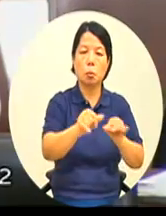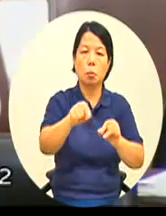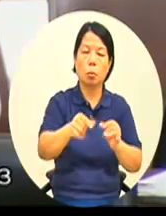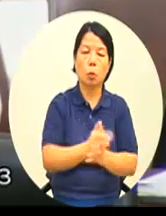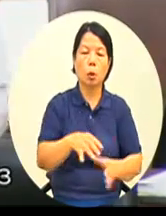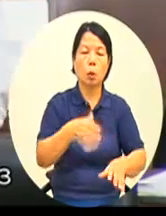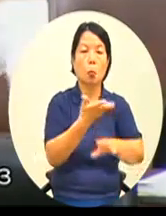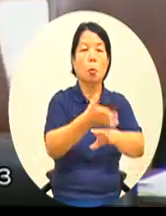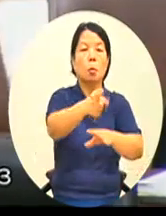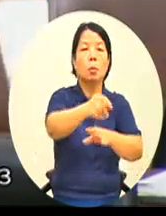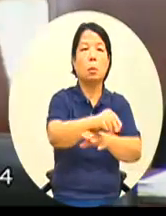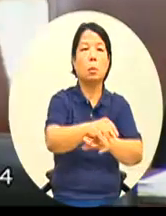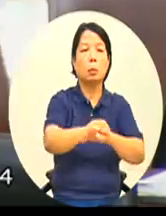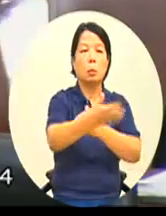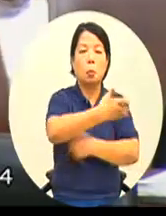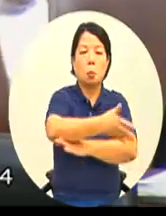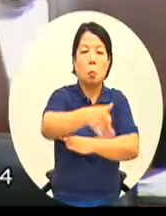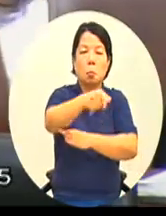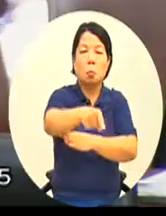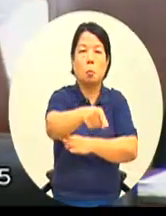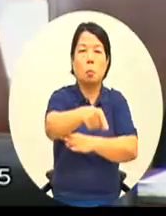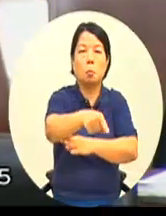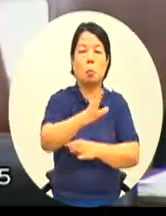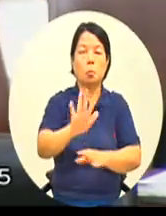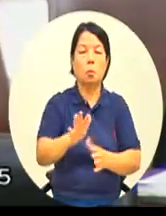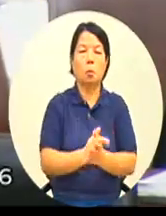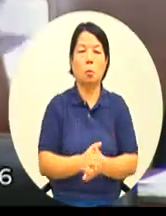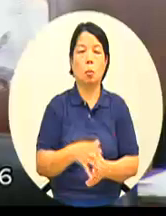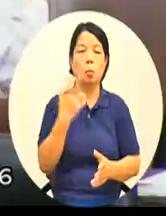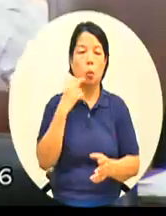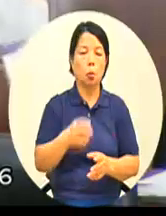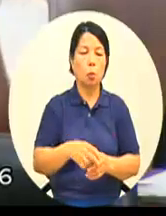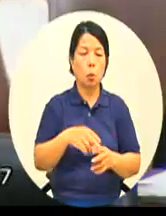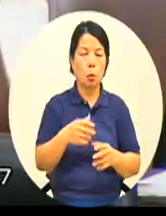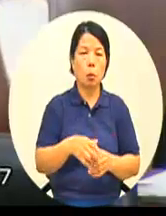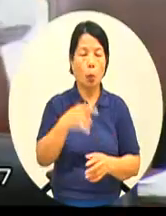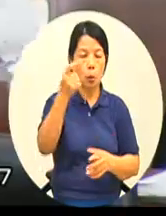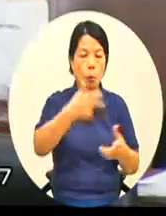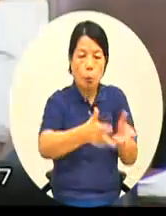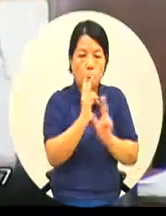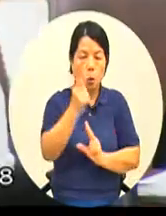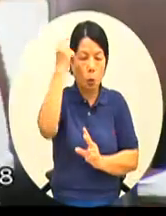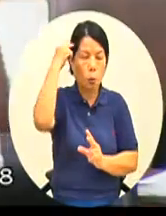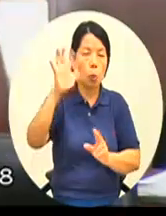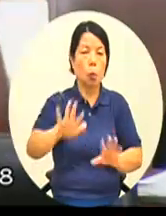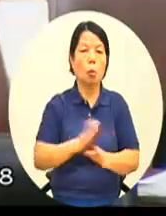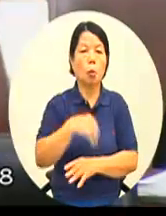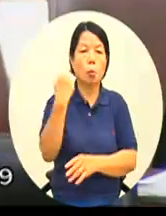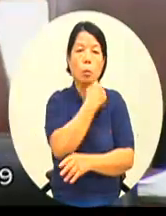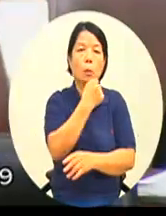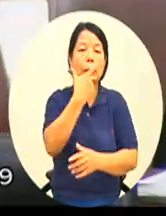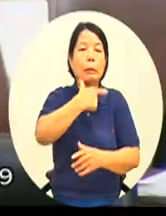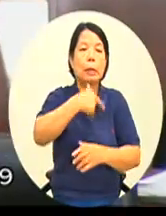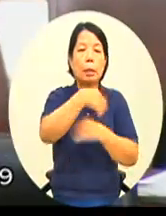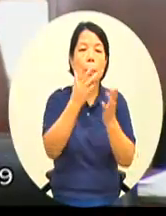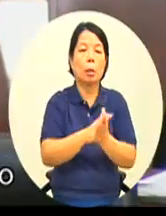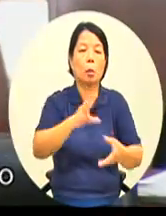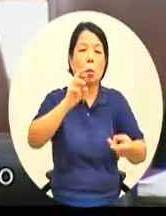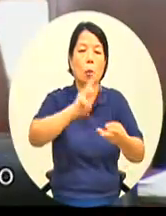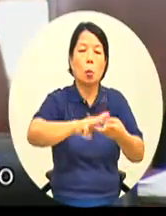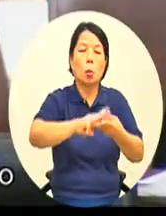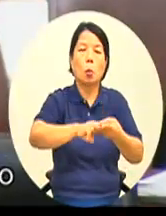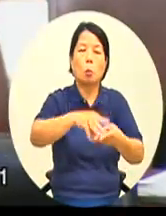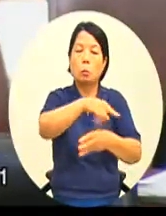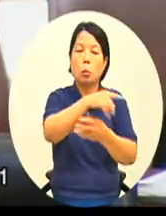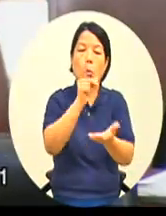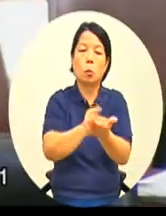的，除了这个我讲的沿线比如说以桥头那边也有台糖的那农地租也很便宜那跟同